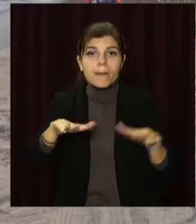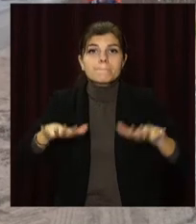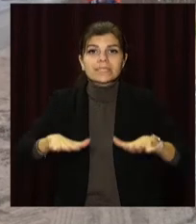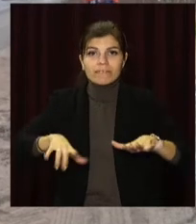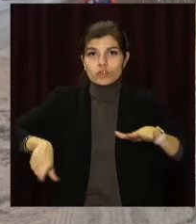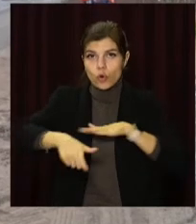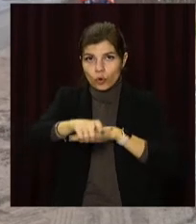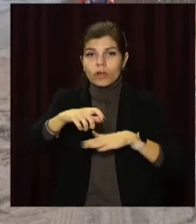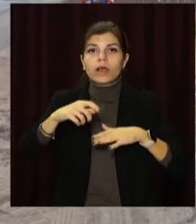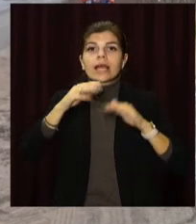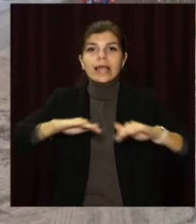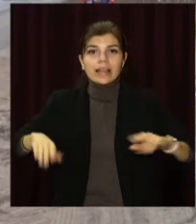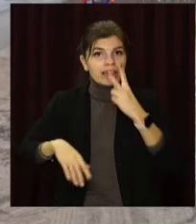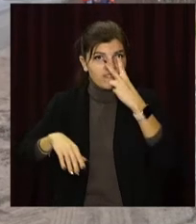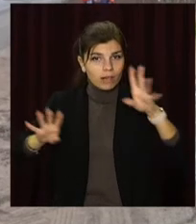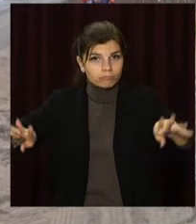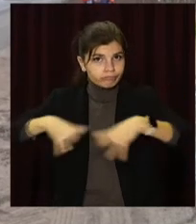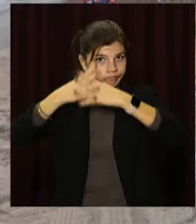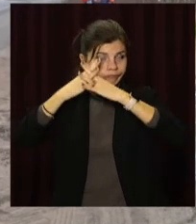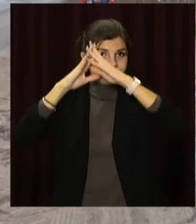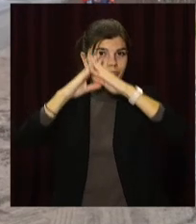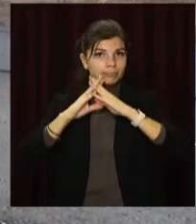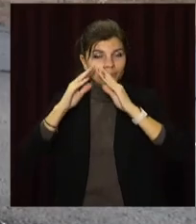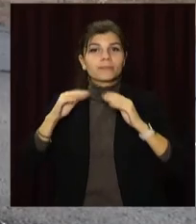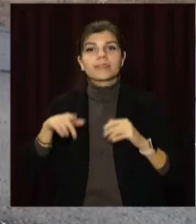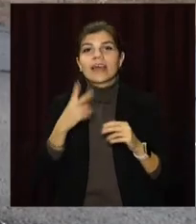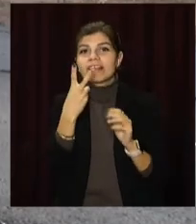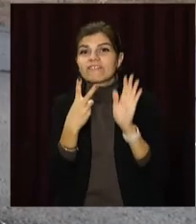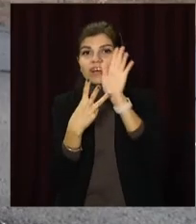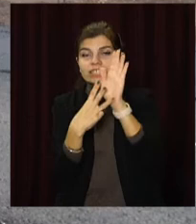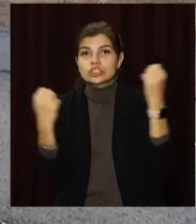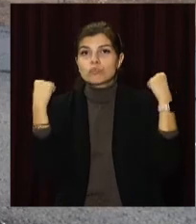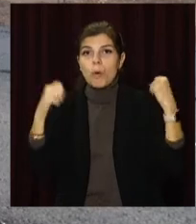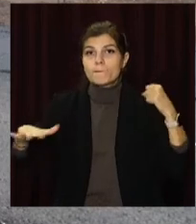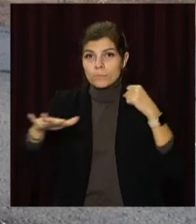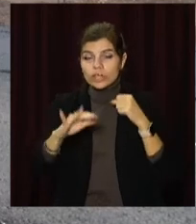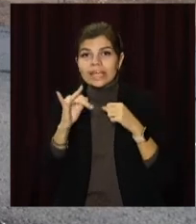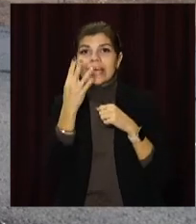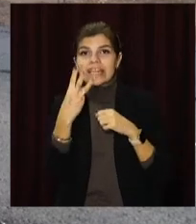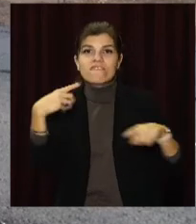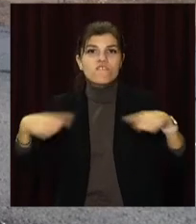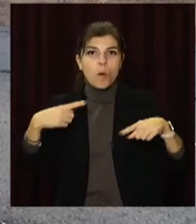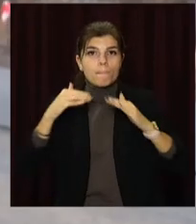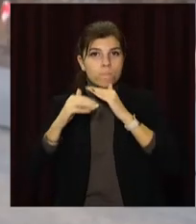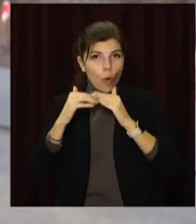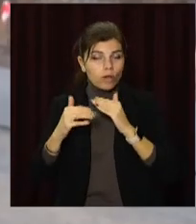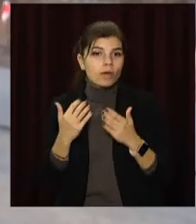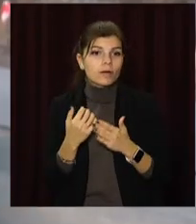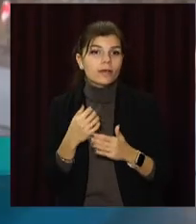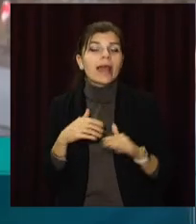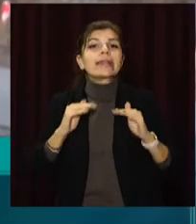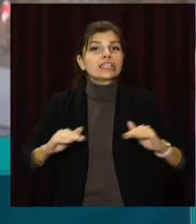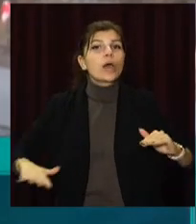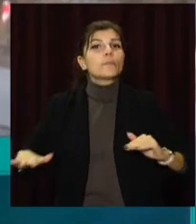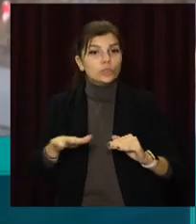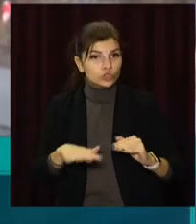доріг, звели 2 дитсадки, один з яких визнали кращим в Україні, 28 спортмайданчиків та 3 футбольні поля. Дітські площадки,